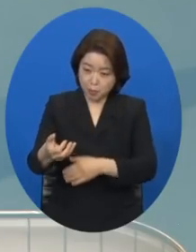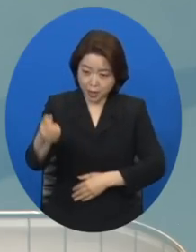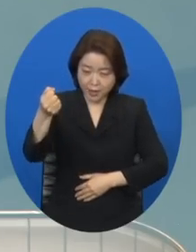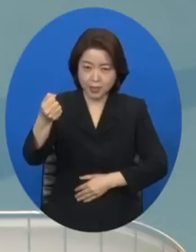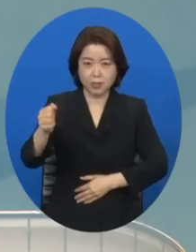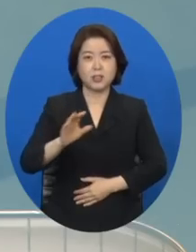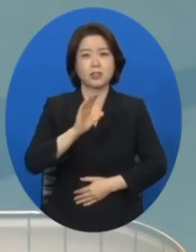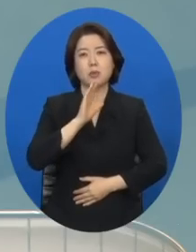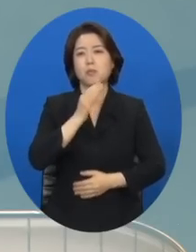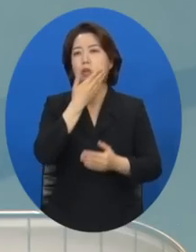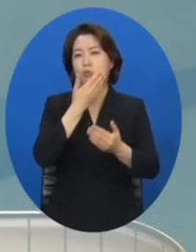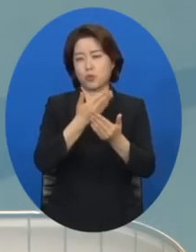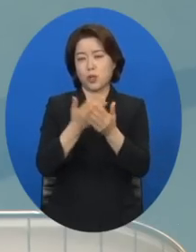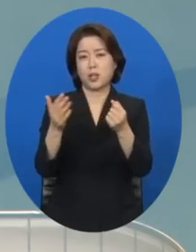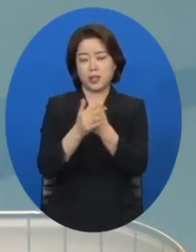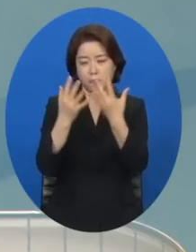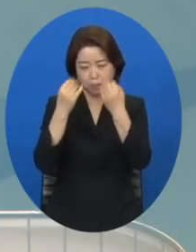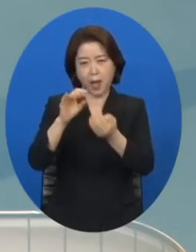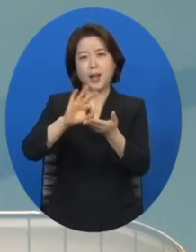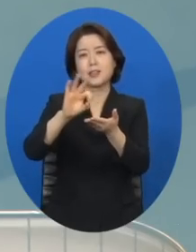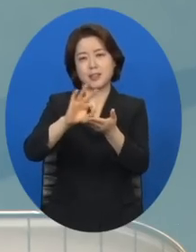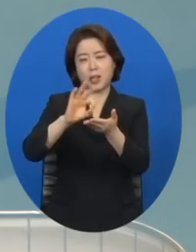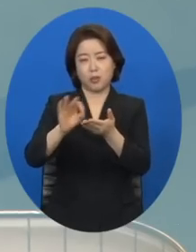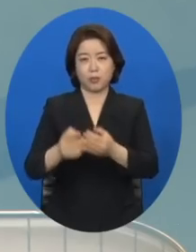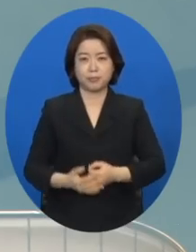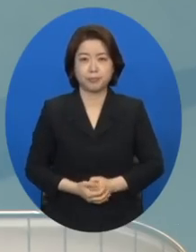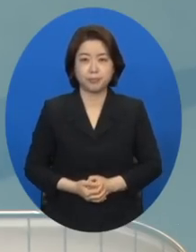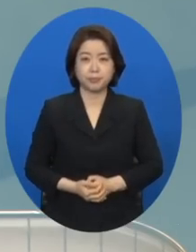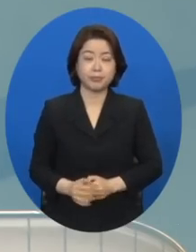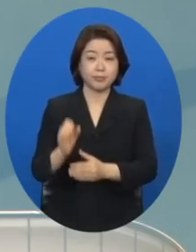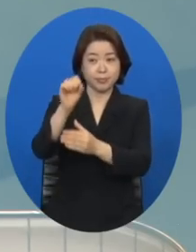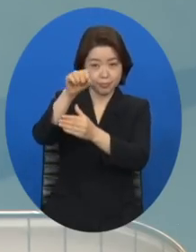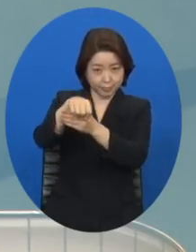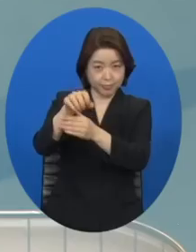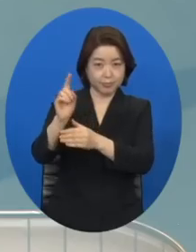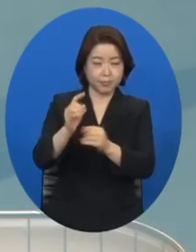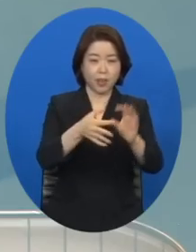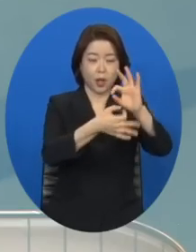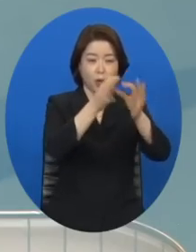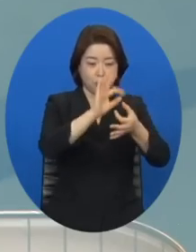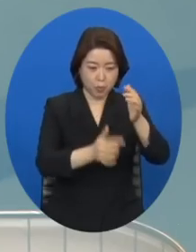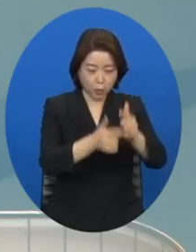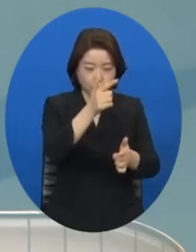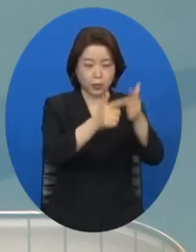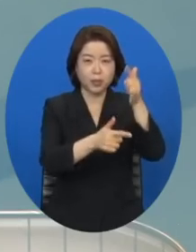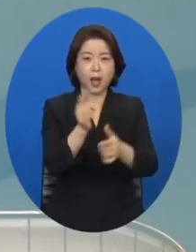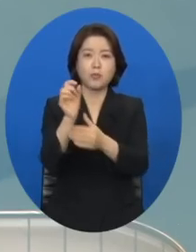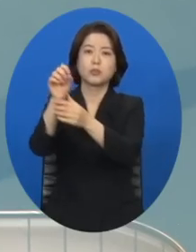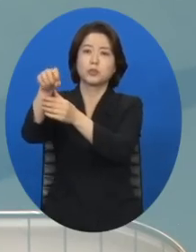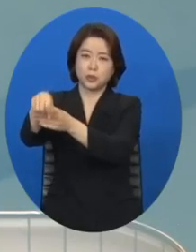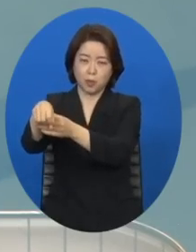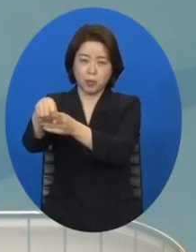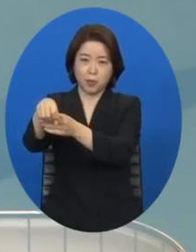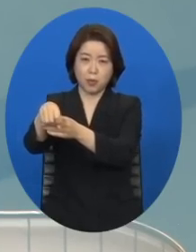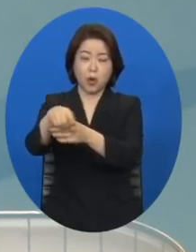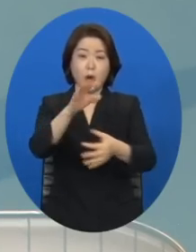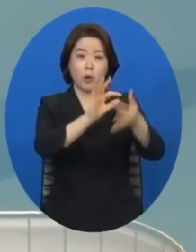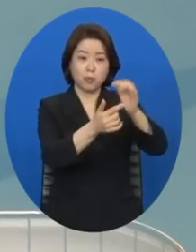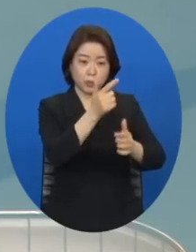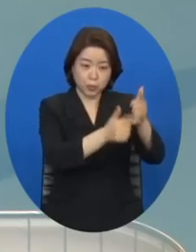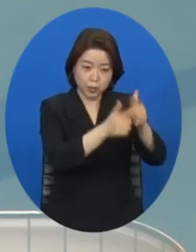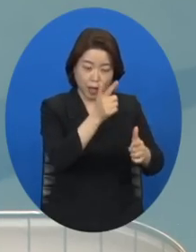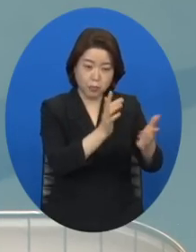중요하기 때문에 그렇습니다 그 열매가 바로 포도나무 열매죠 포도나무는 예수님이니까 그